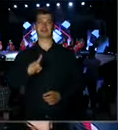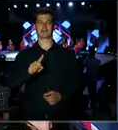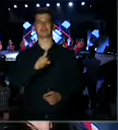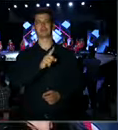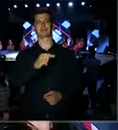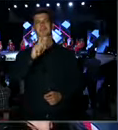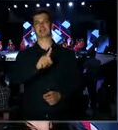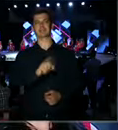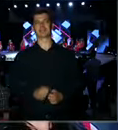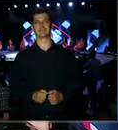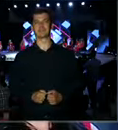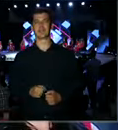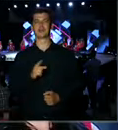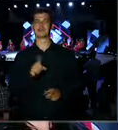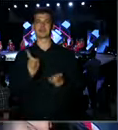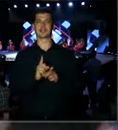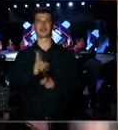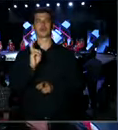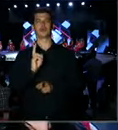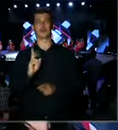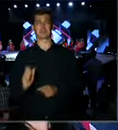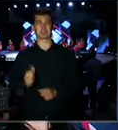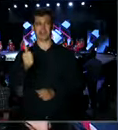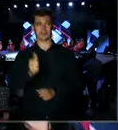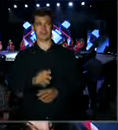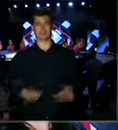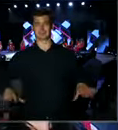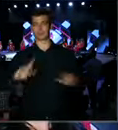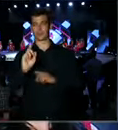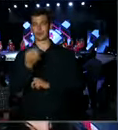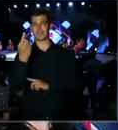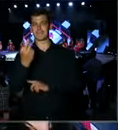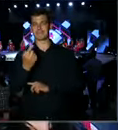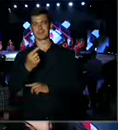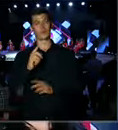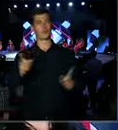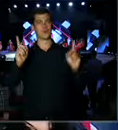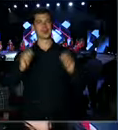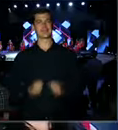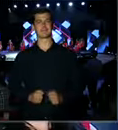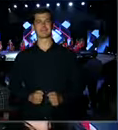wicemis Polski na wózku, no i oczywiście tę najpiękniejszą. Uwaga, uwaga,